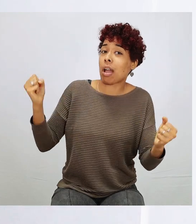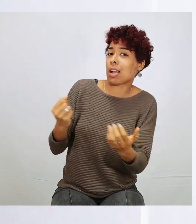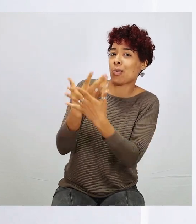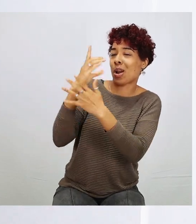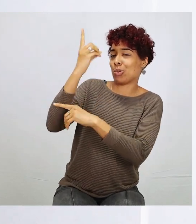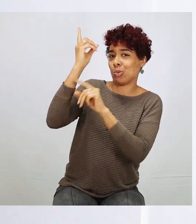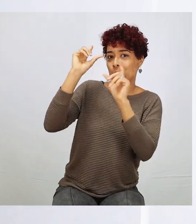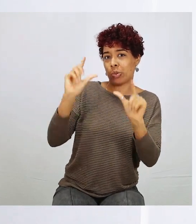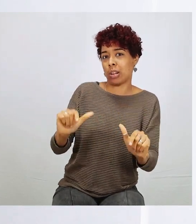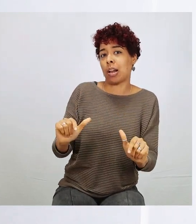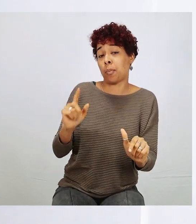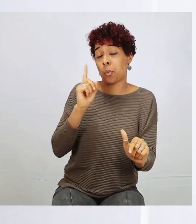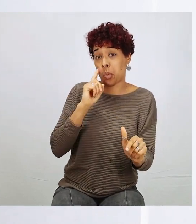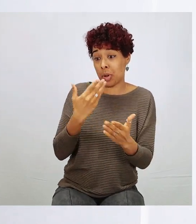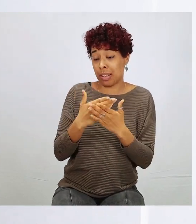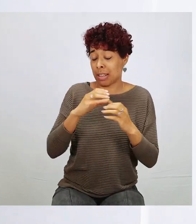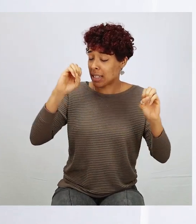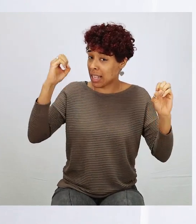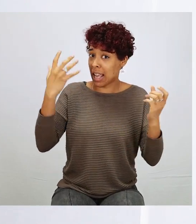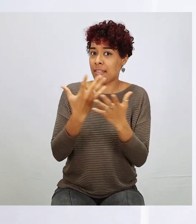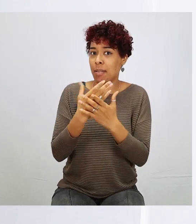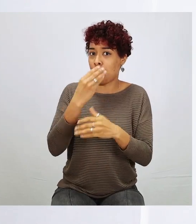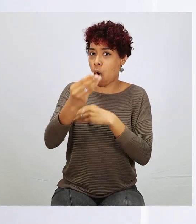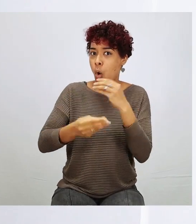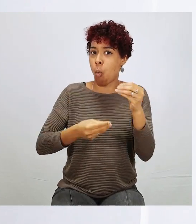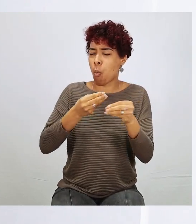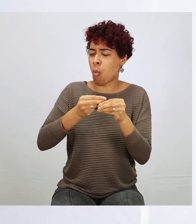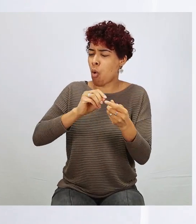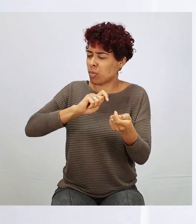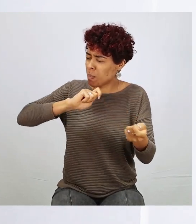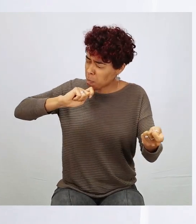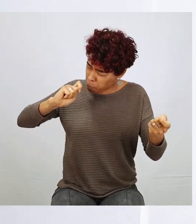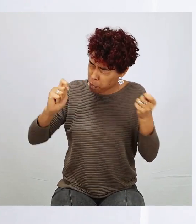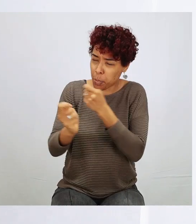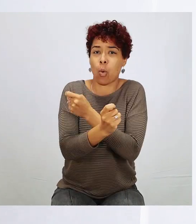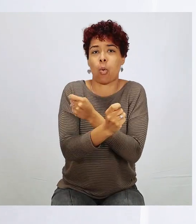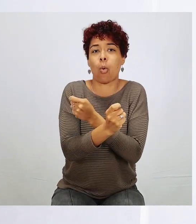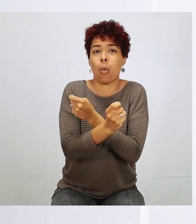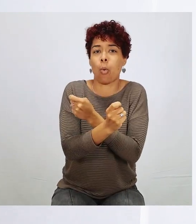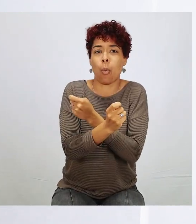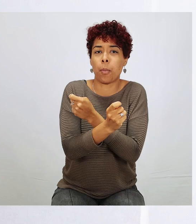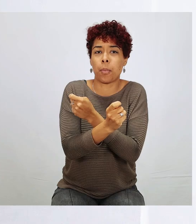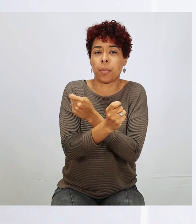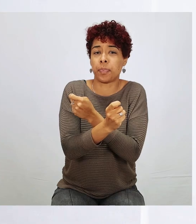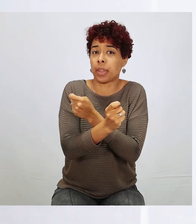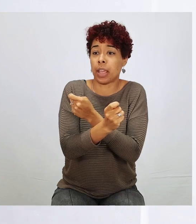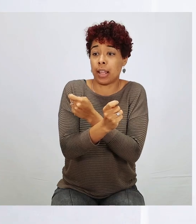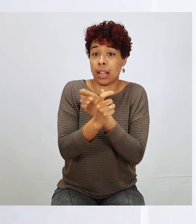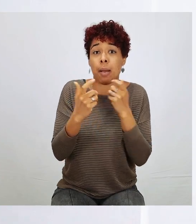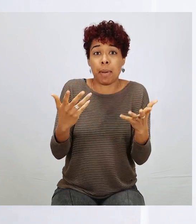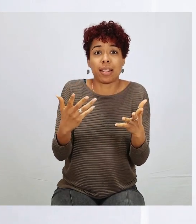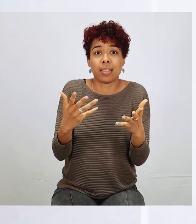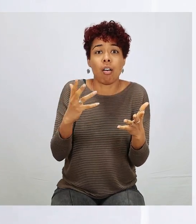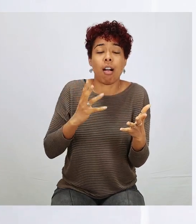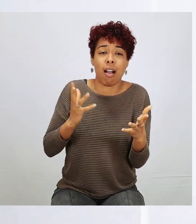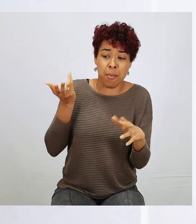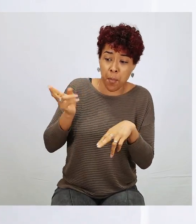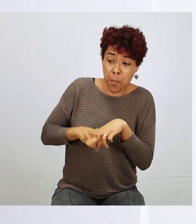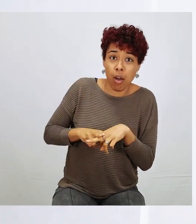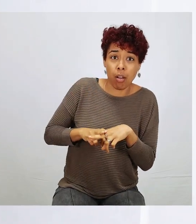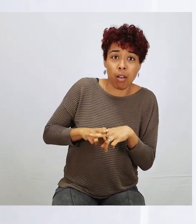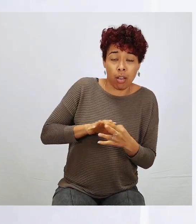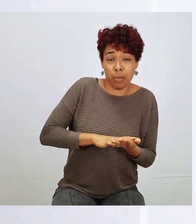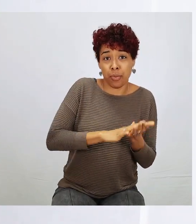qui est là, parce que c'est un événement qui va changer le cours de l'existence de tous les hommes sur cette planète, de dire vous pouvez passer maintenant de la mort à la